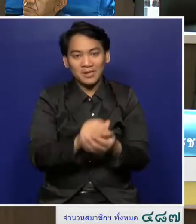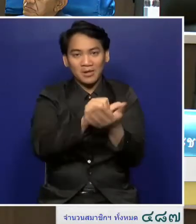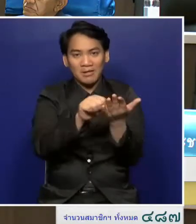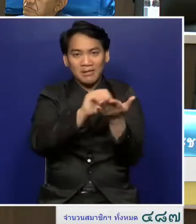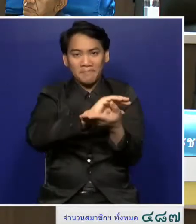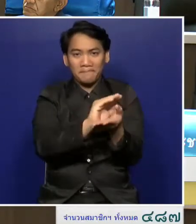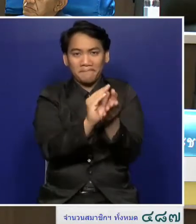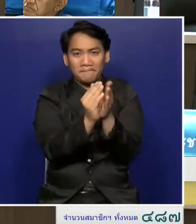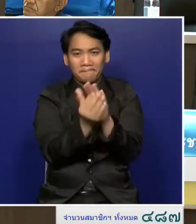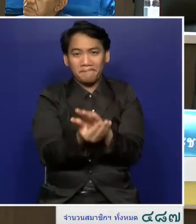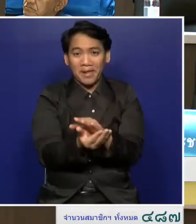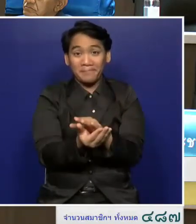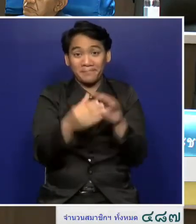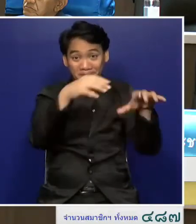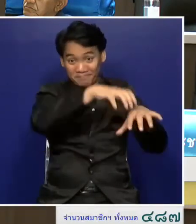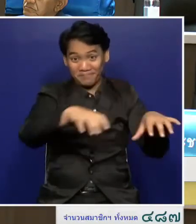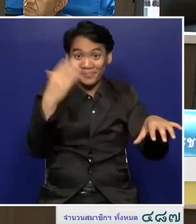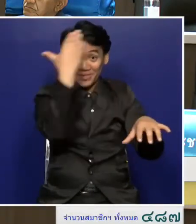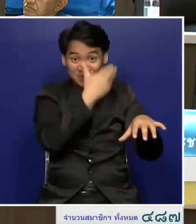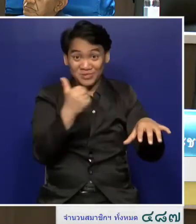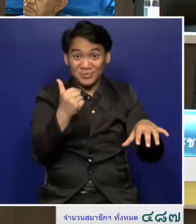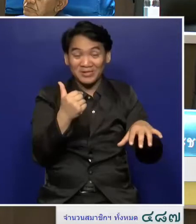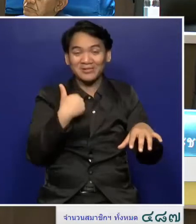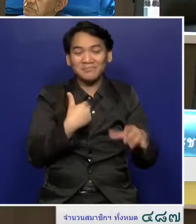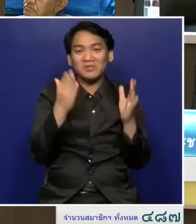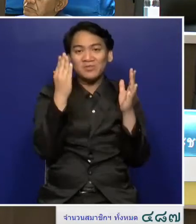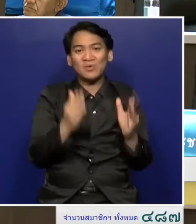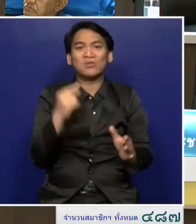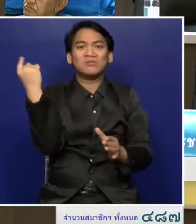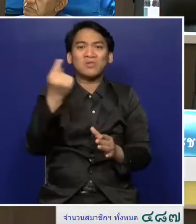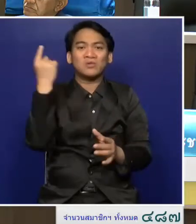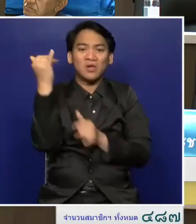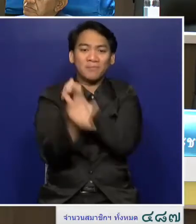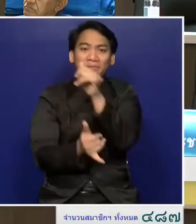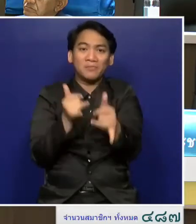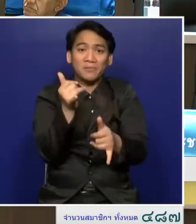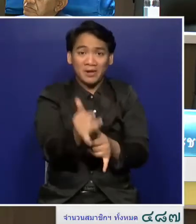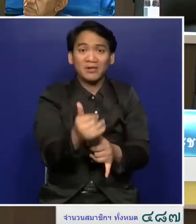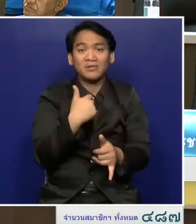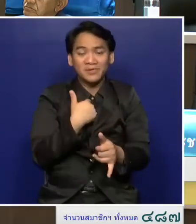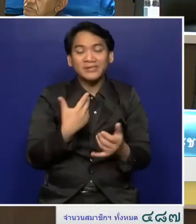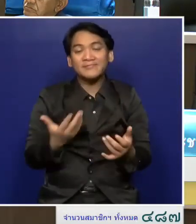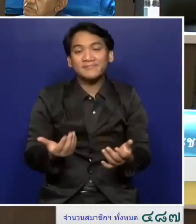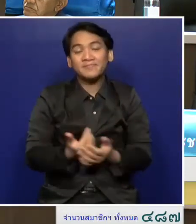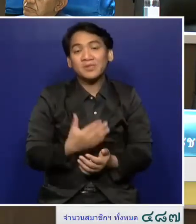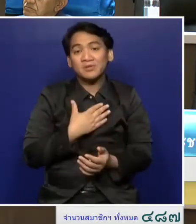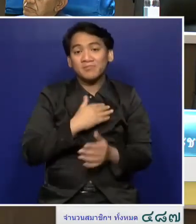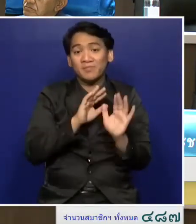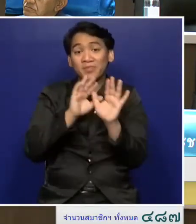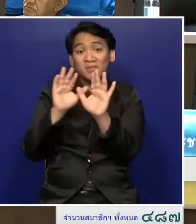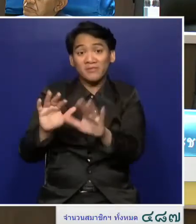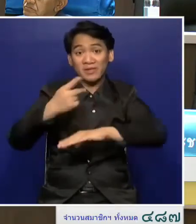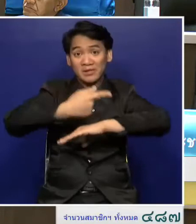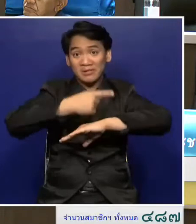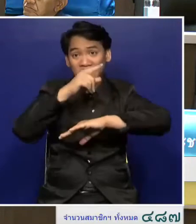นกท่องเที่วทั้งชาวไทยและตางประเทศตามใวทางการทองเที่วโดยชมชนผมจงเรีนผ่านท่ประทานจะมีพั